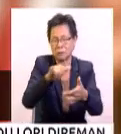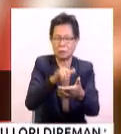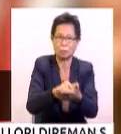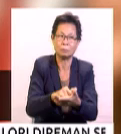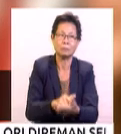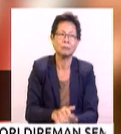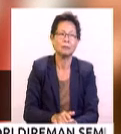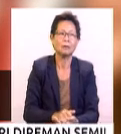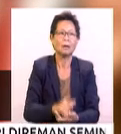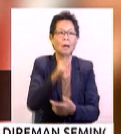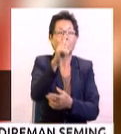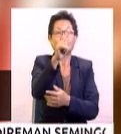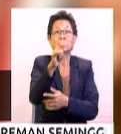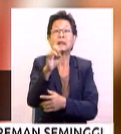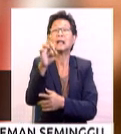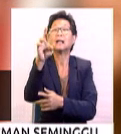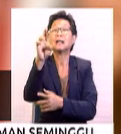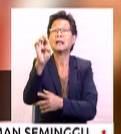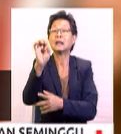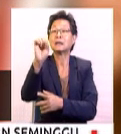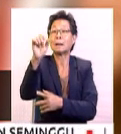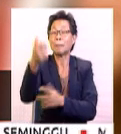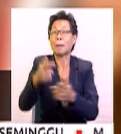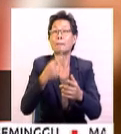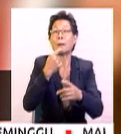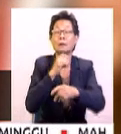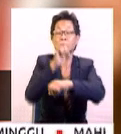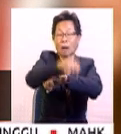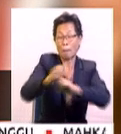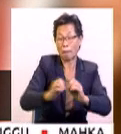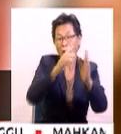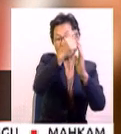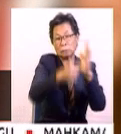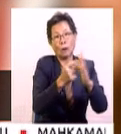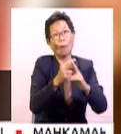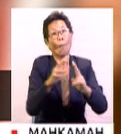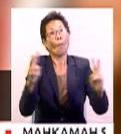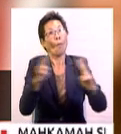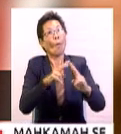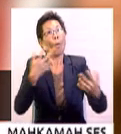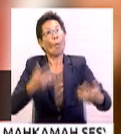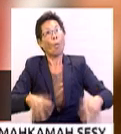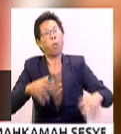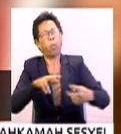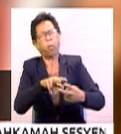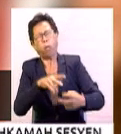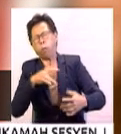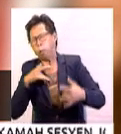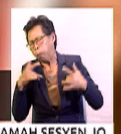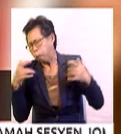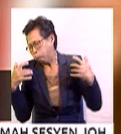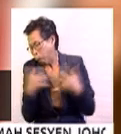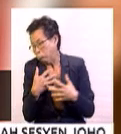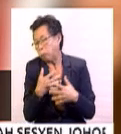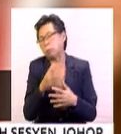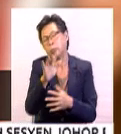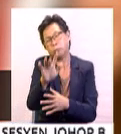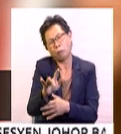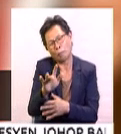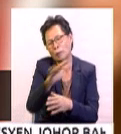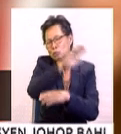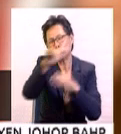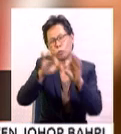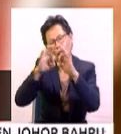itu. Theresa May menyifatkan serangan di Sri Lanka sebagai amat mengerikan. Beliau menzahirkan rasa simpati kepada semua ahli keluarga